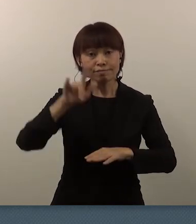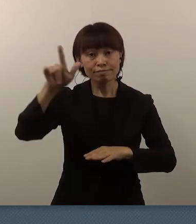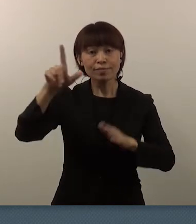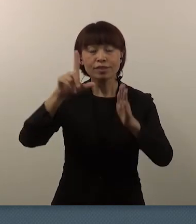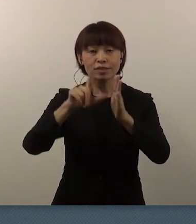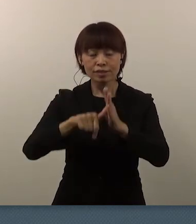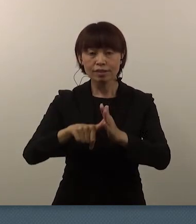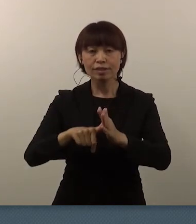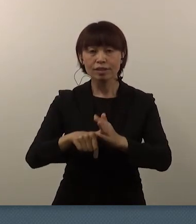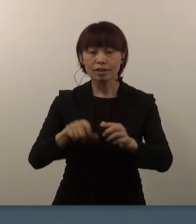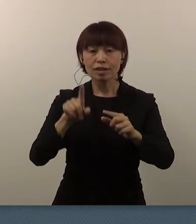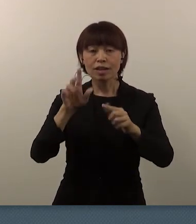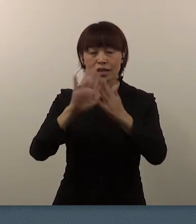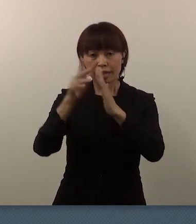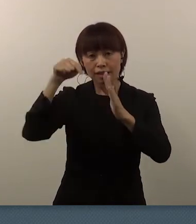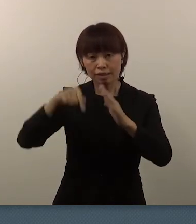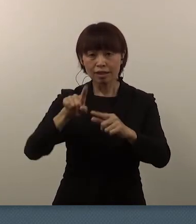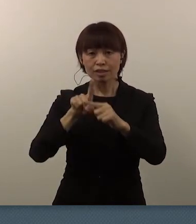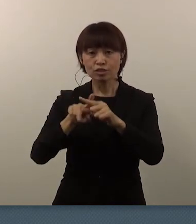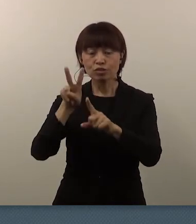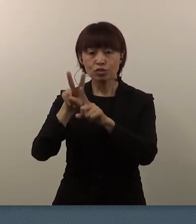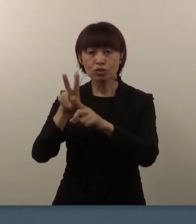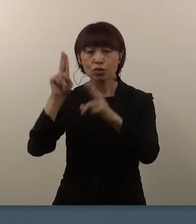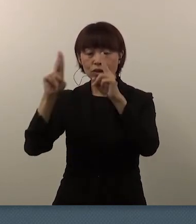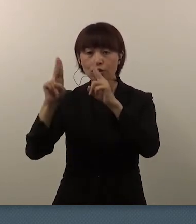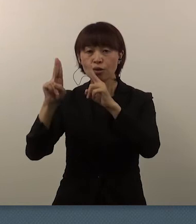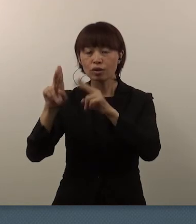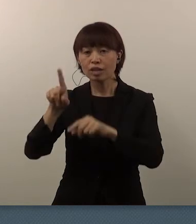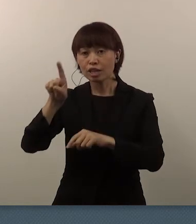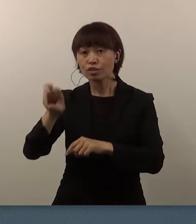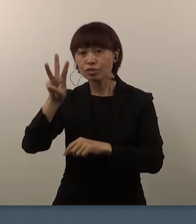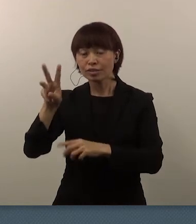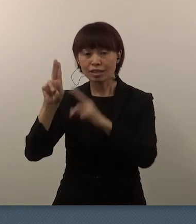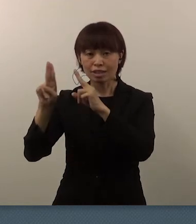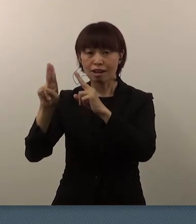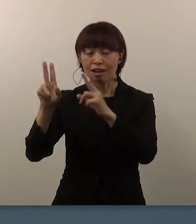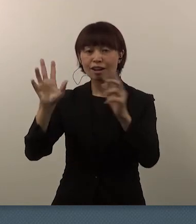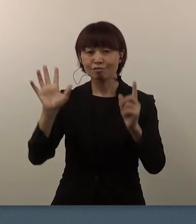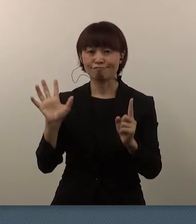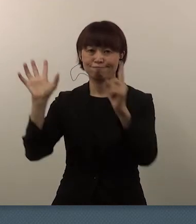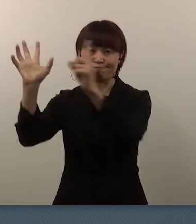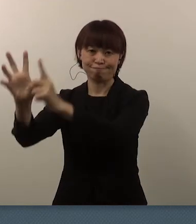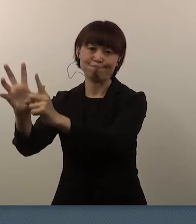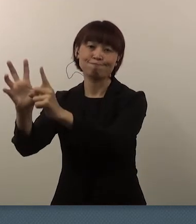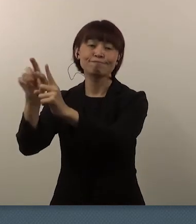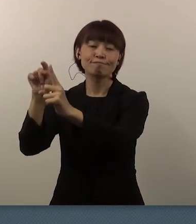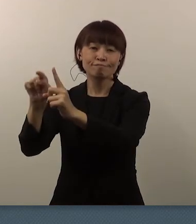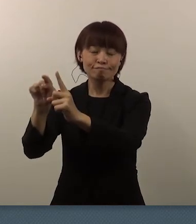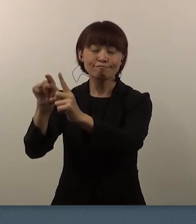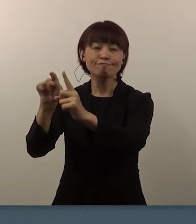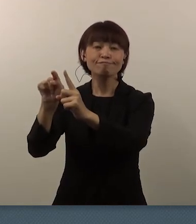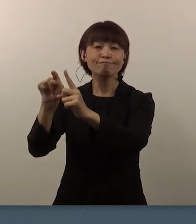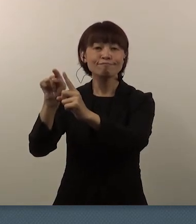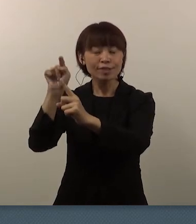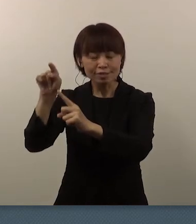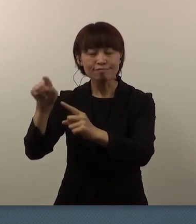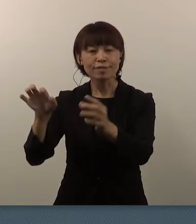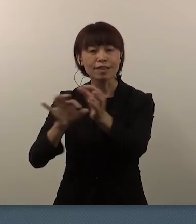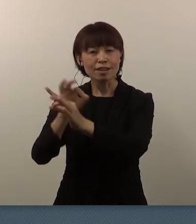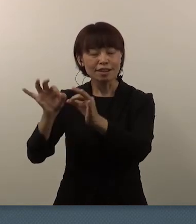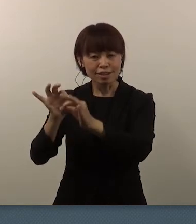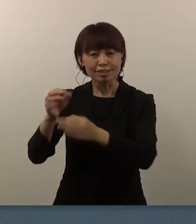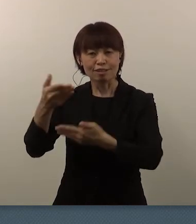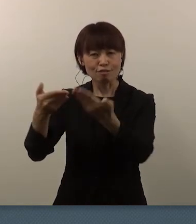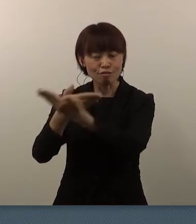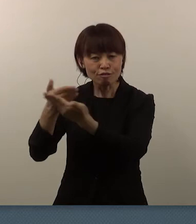業による訪中ミッション団13社と現地で合流し、中国遼寧省への事業展開を支援するなど、双